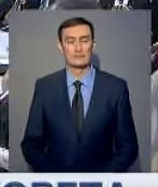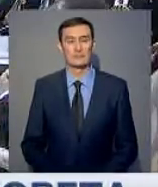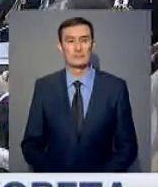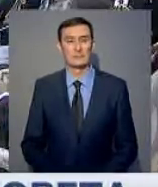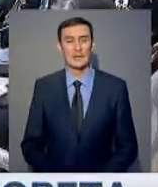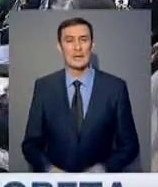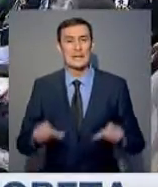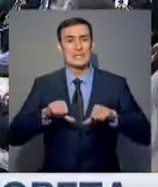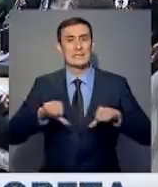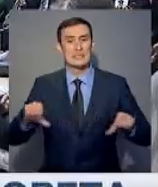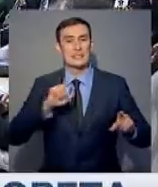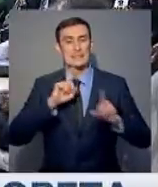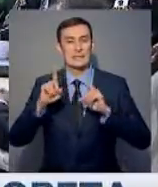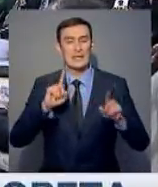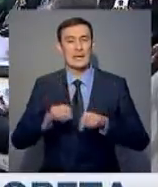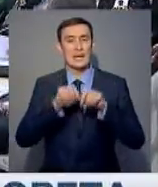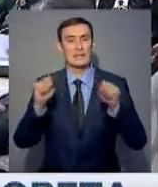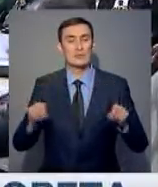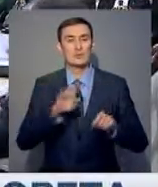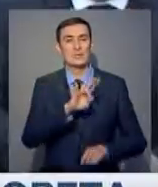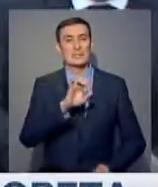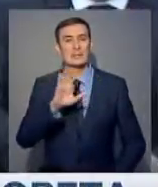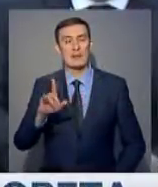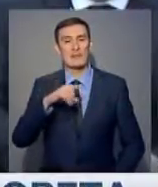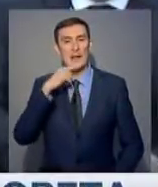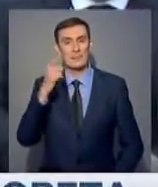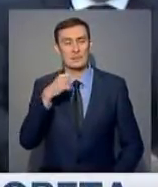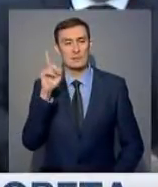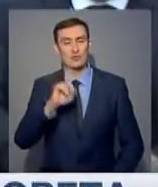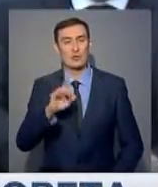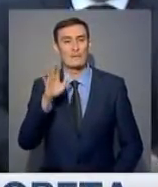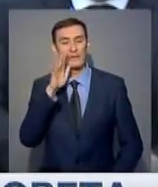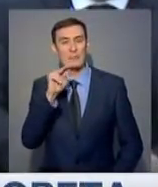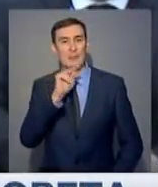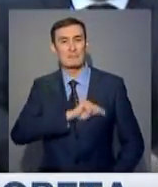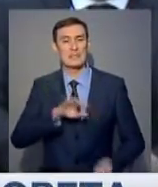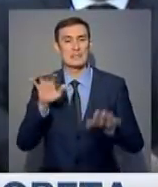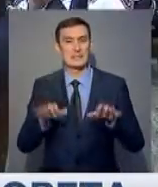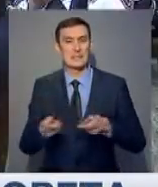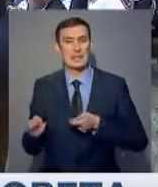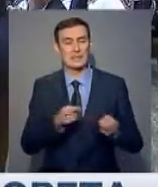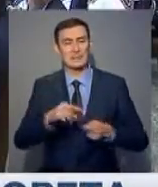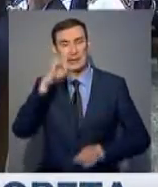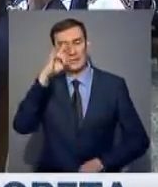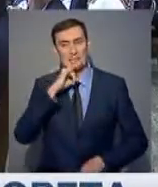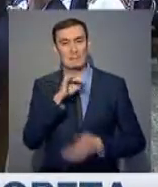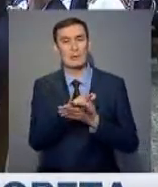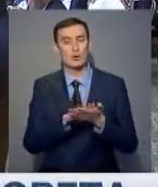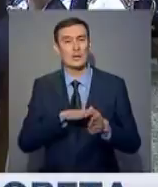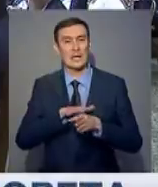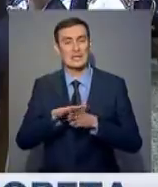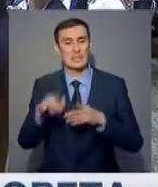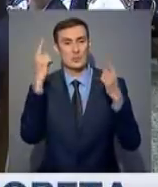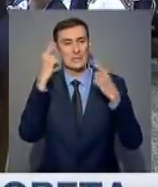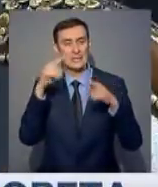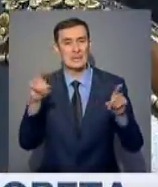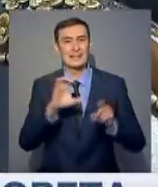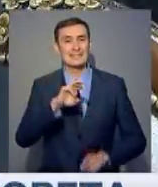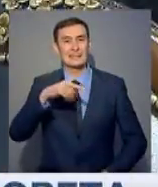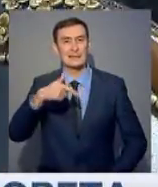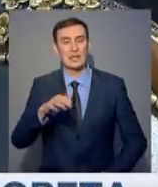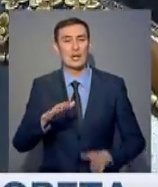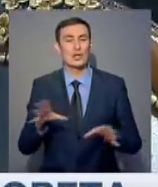заседание открыл нурсултан назарбаев отметив что во время председательства казахстан продолжил реализацию идеи с стг